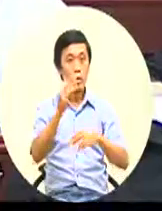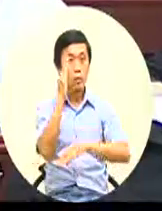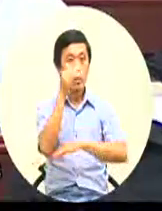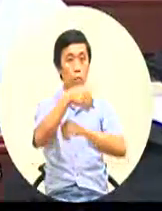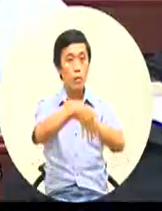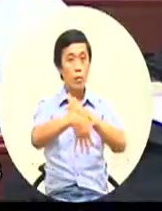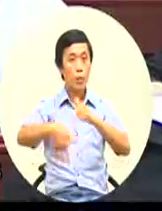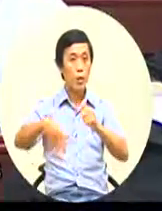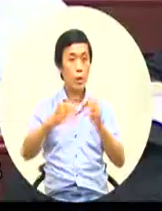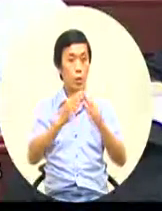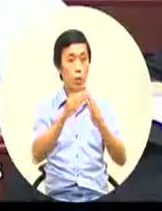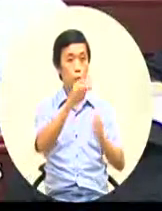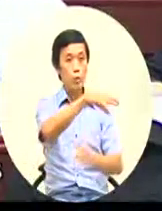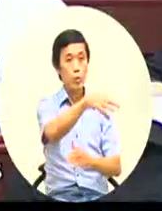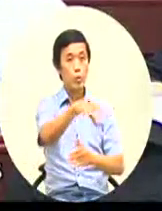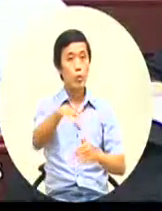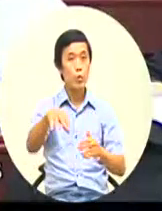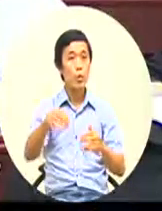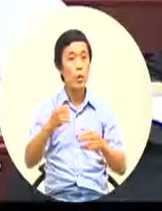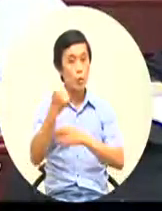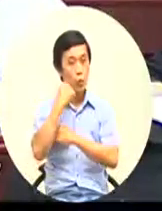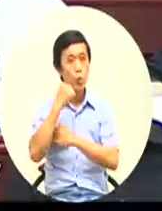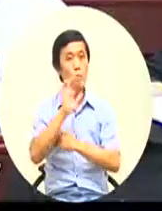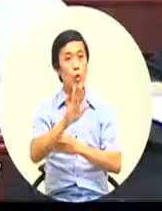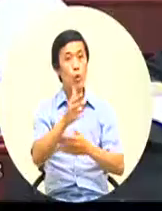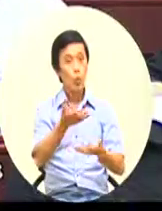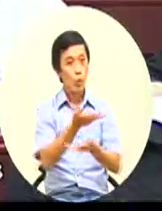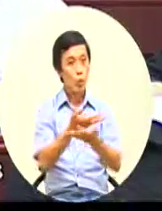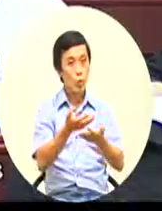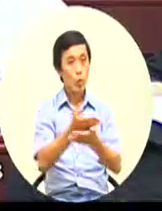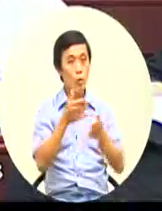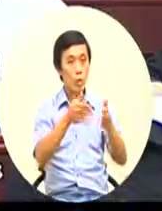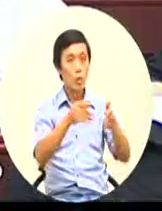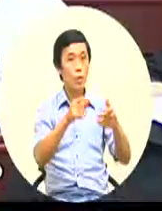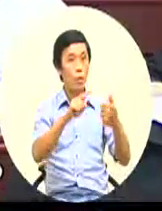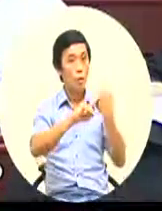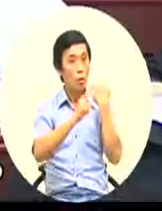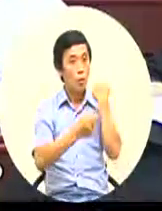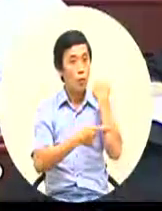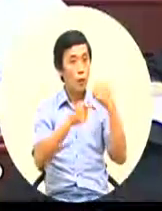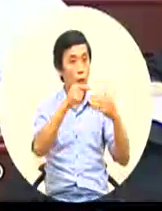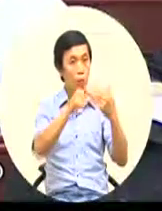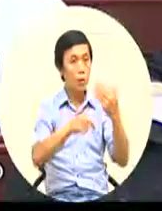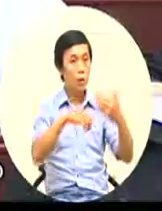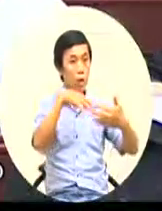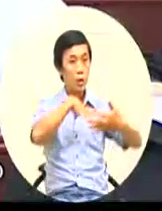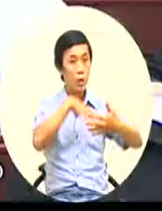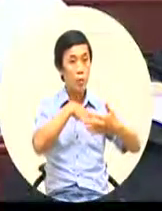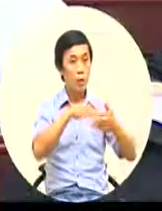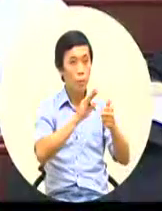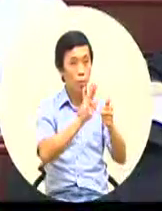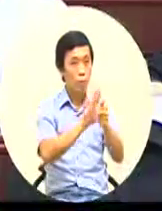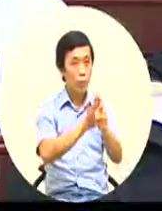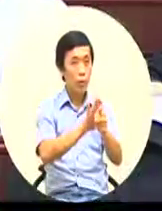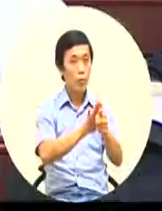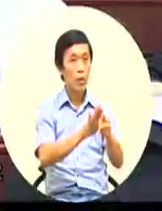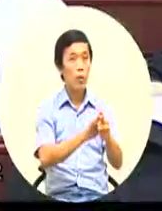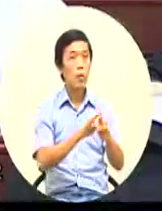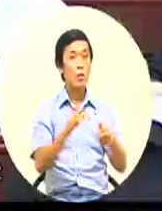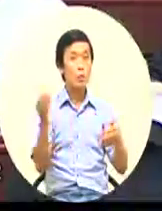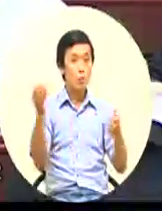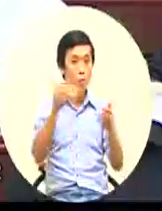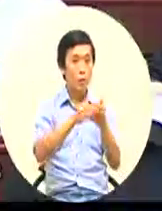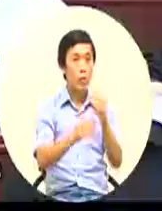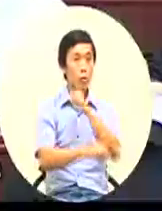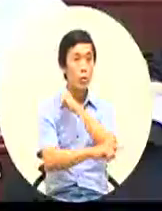最大的努力在做协商，在法律上面尽可能去做解套。那至于到最后，他可